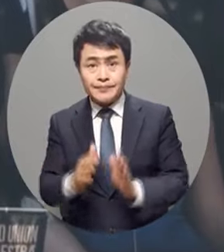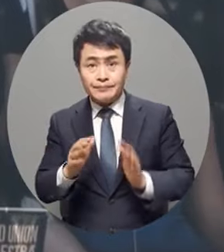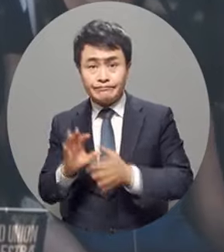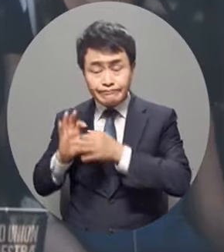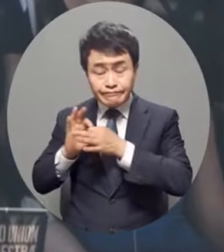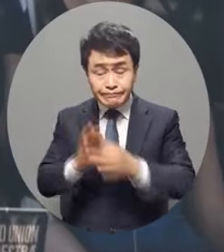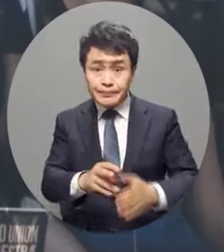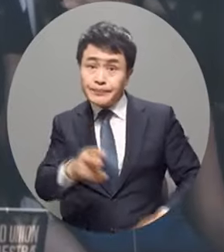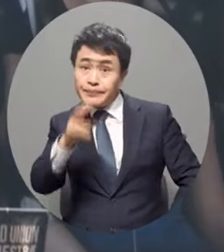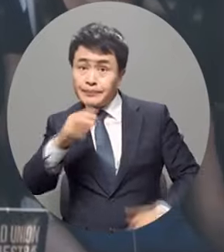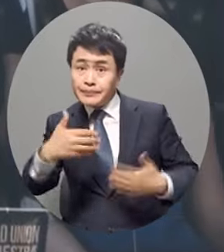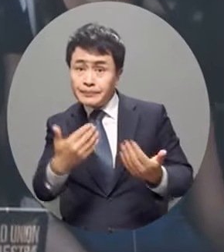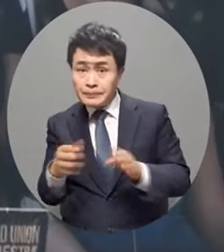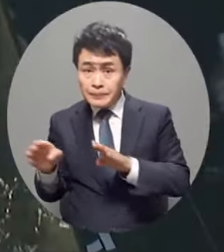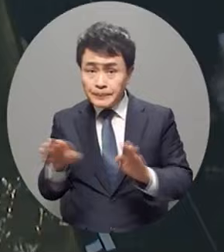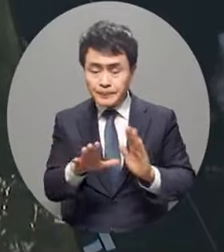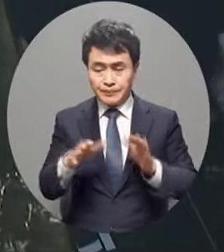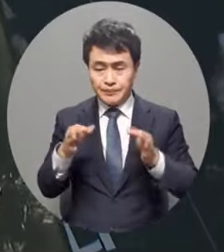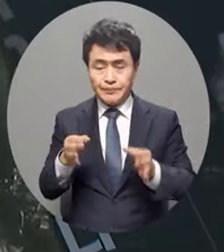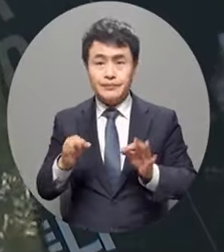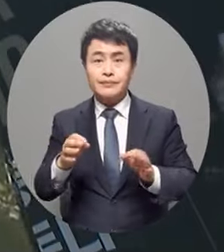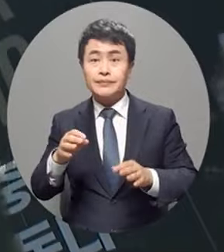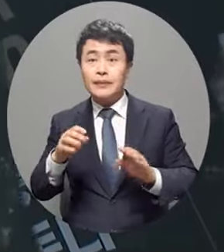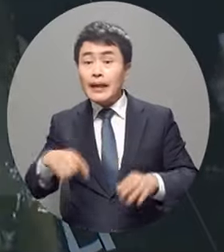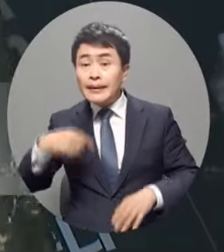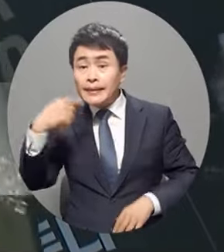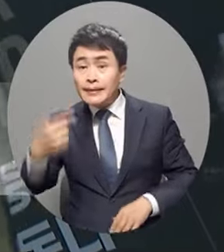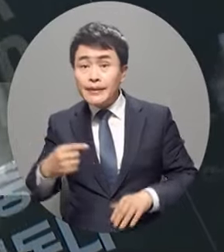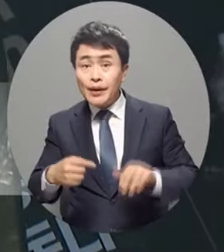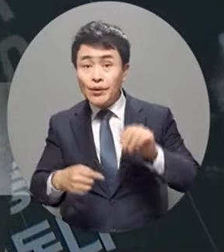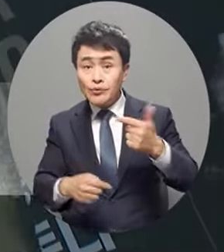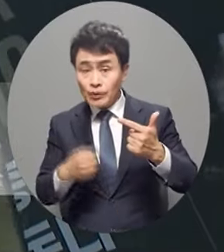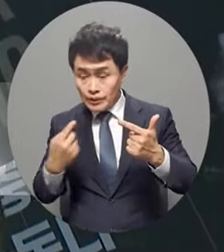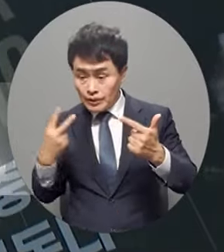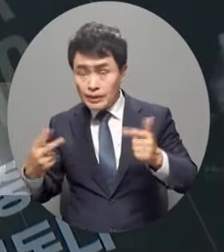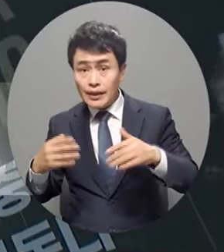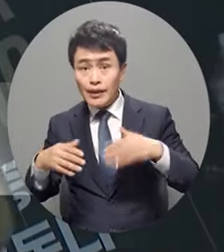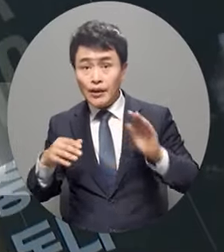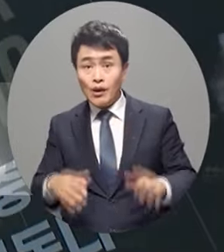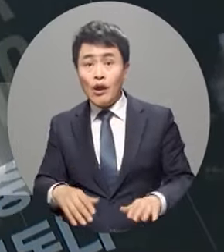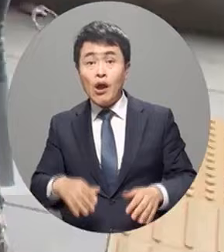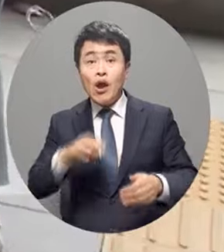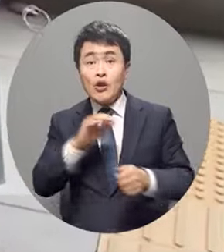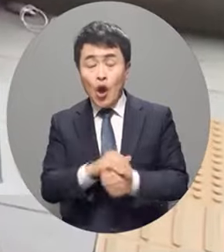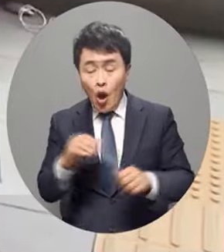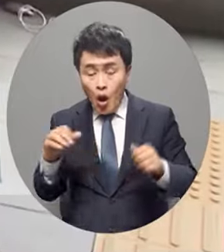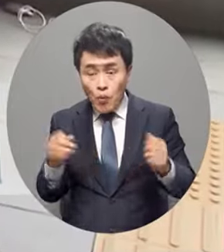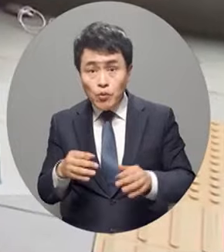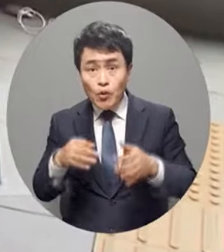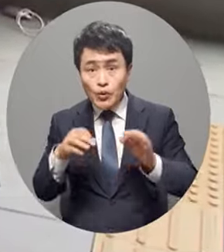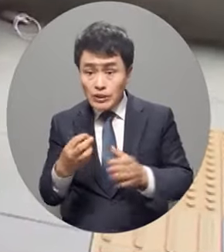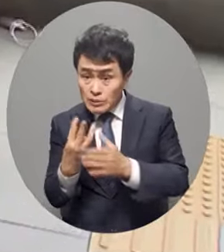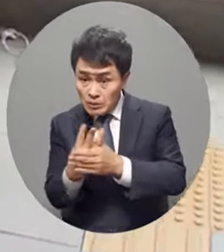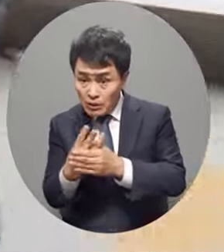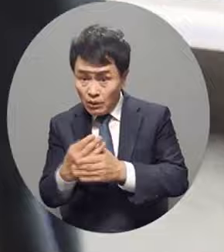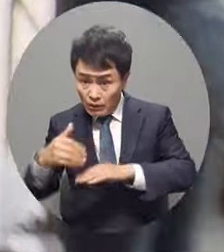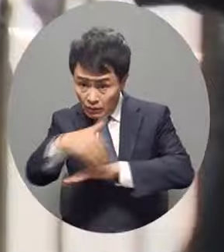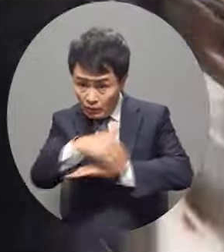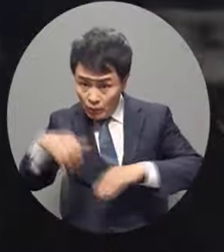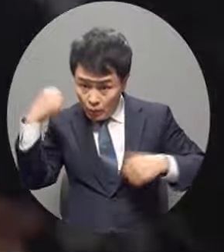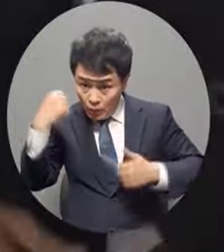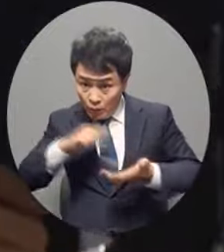중이던 공연에 불참했던 김씨는 다음 달 1일과 2일 경북 김천에서 예정됐던 공연도 결국 취소하기로